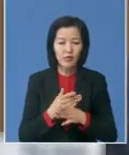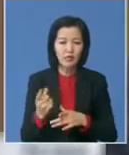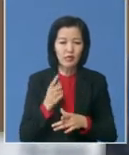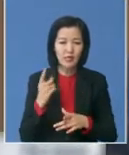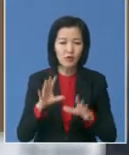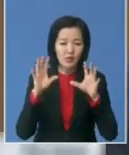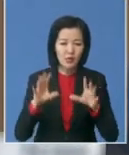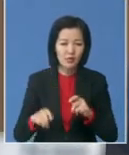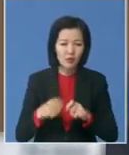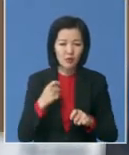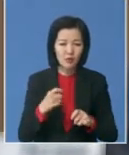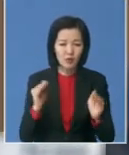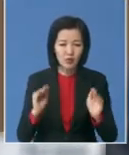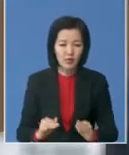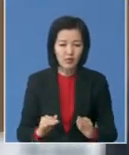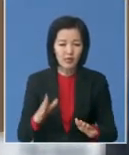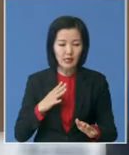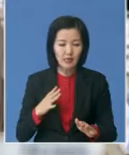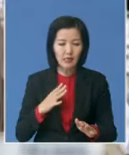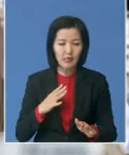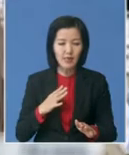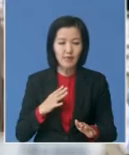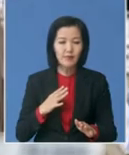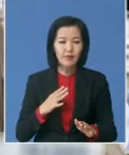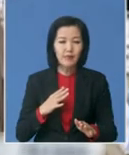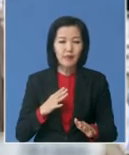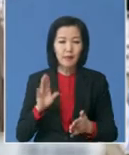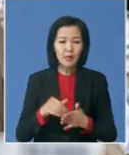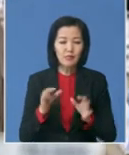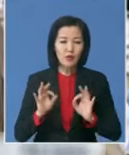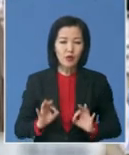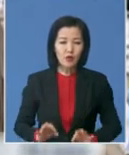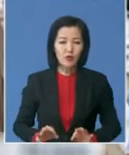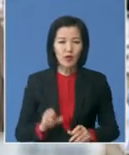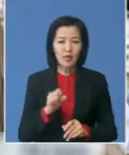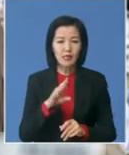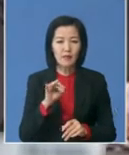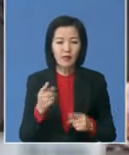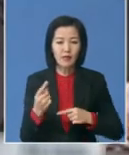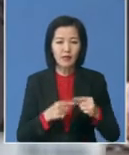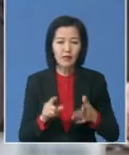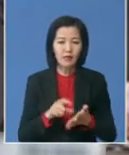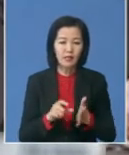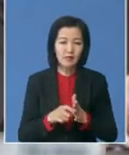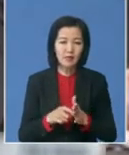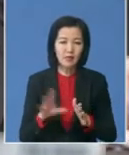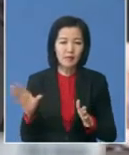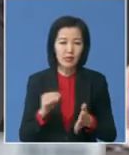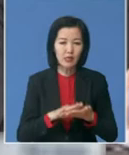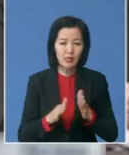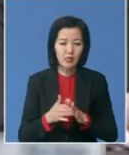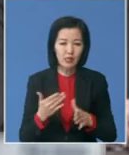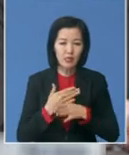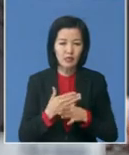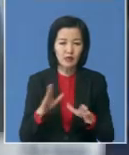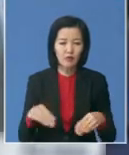экономикалық заңбұзушылықтар саны едәуір азайған дейді мамандар. Айта кетейік, бас прокуратура мен Атамекен палатасы кәсіпкерлерге барынша қолайлы жағдай туғызуды